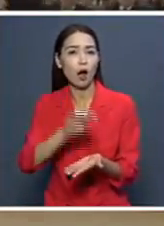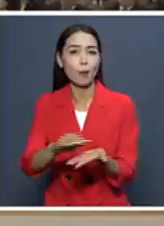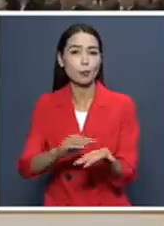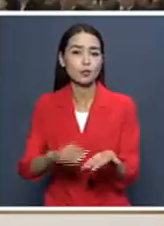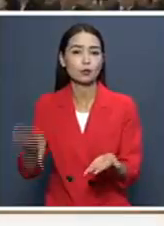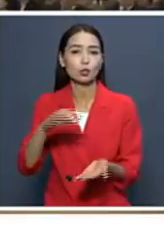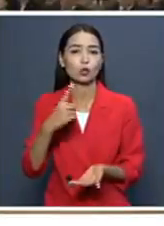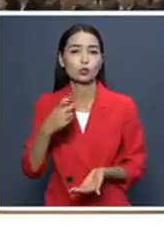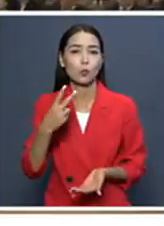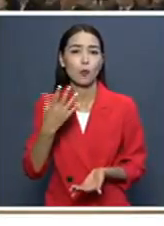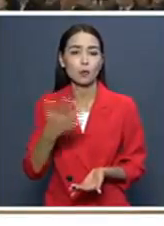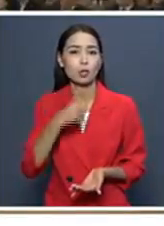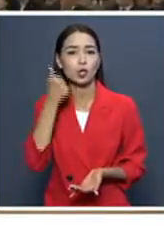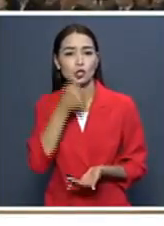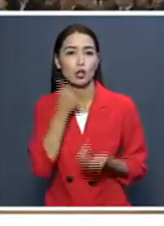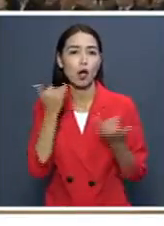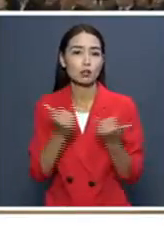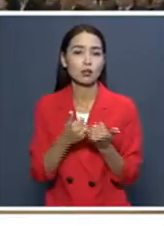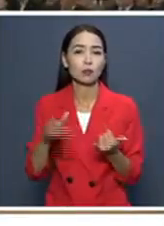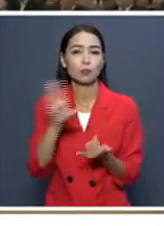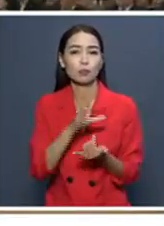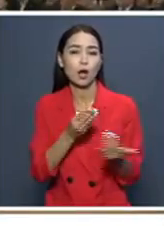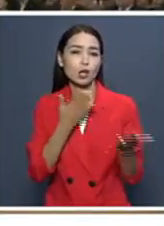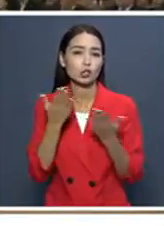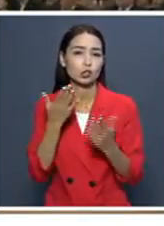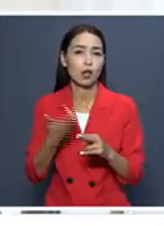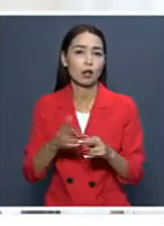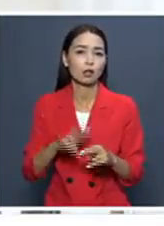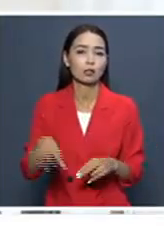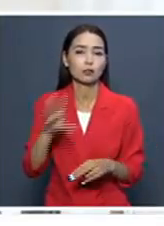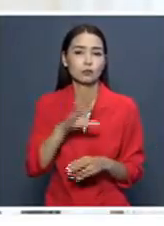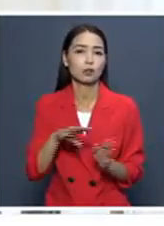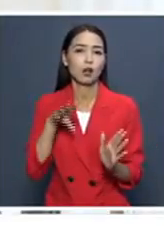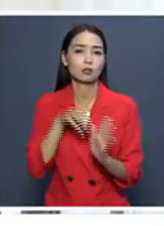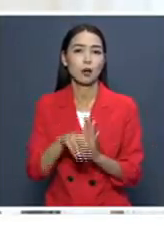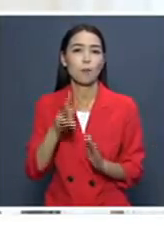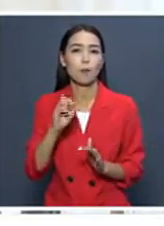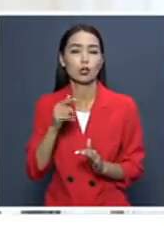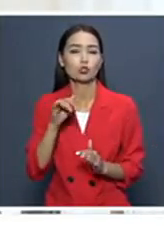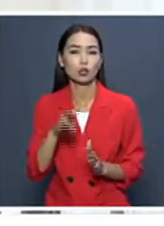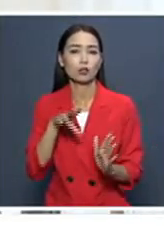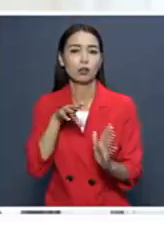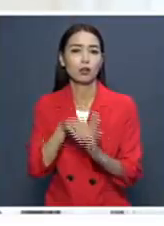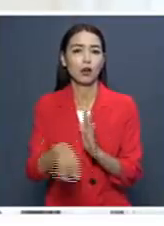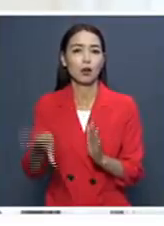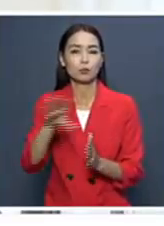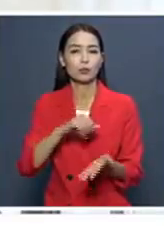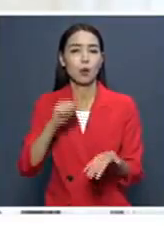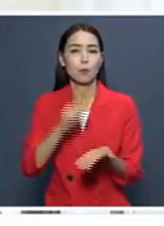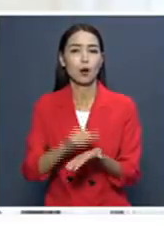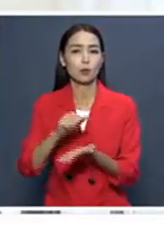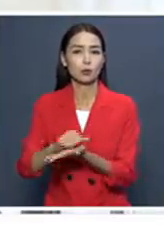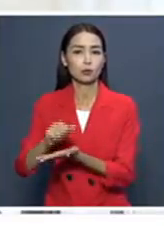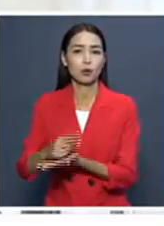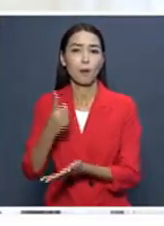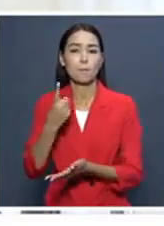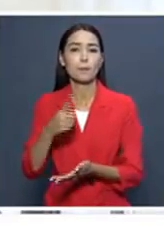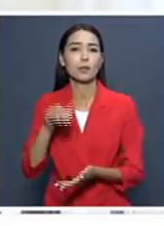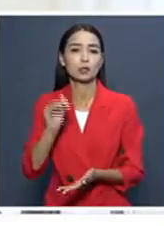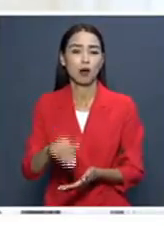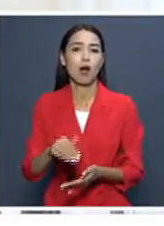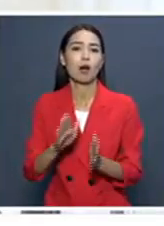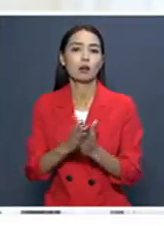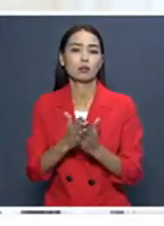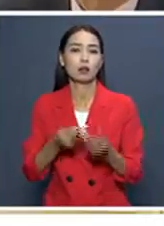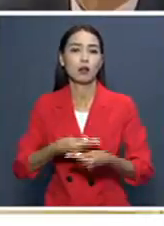тұлғаның 125 жылдық тойында оқырмандардың қолына Мағжан энциклопедиясы жарыққа шығып, басылым 1000 данамен